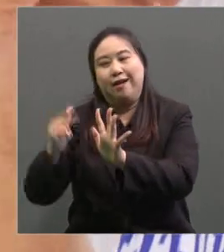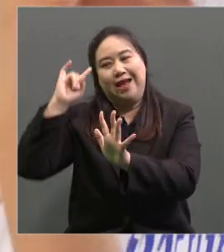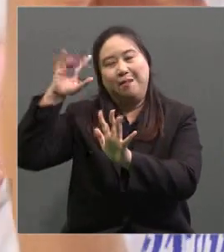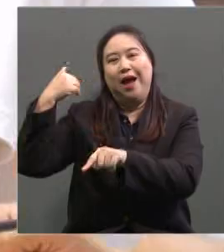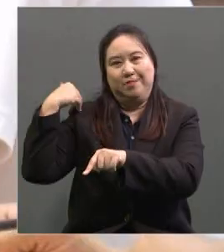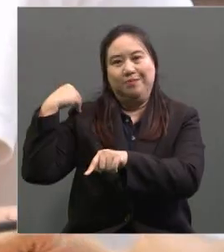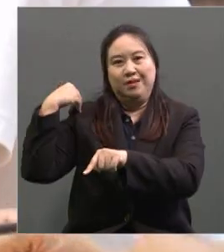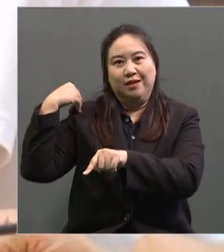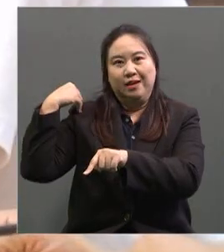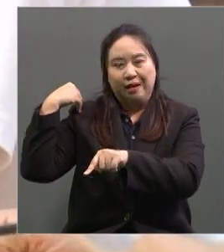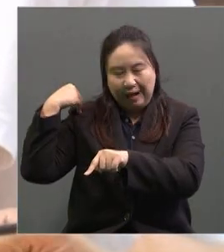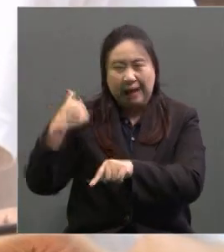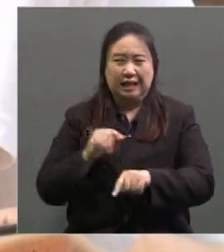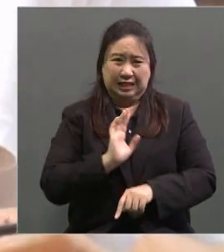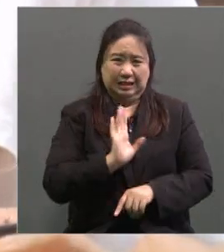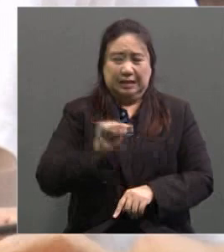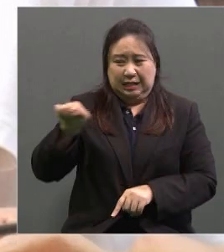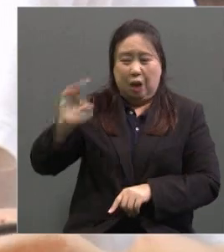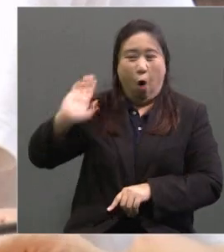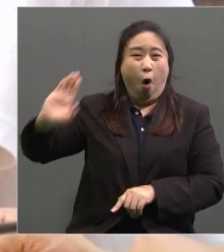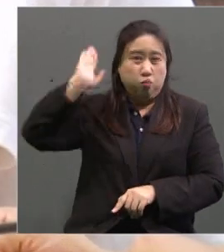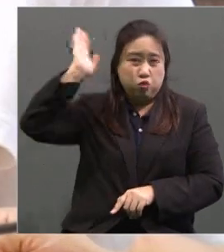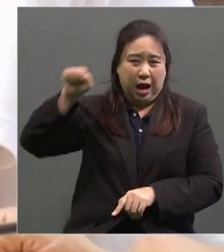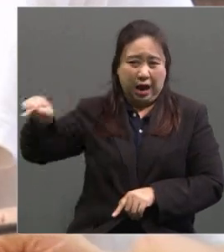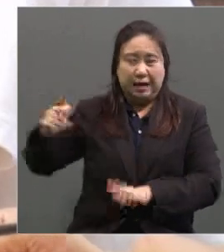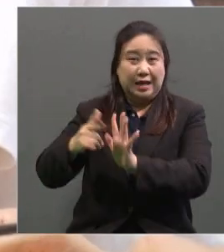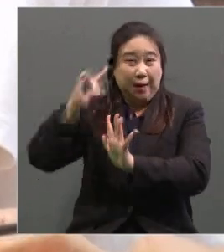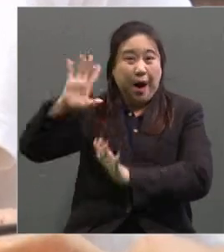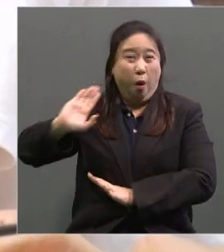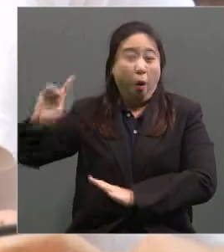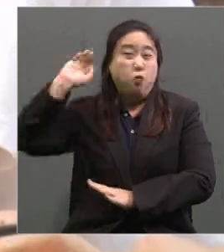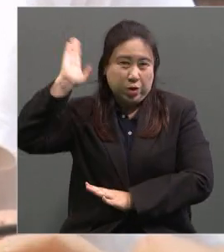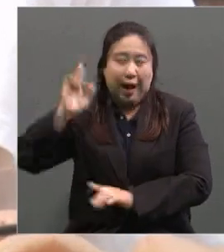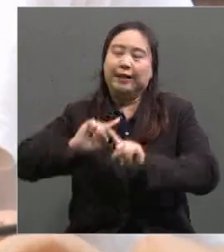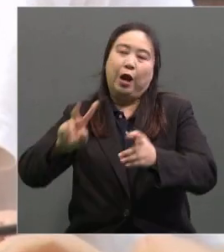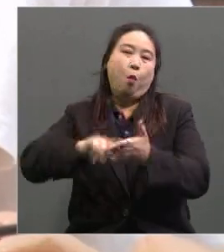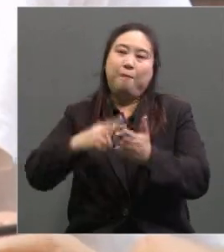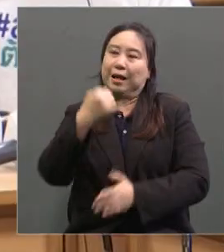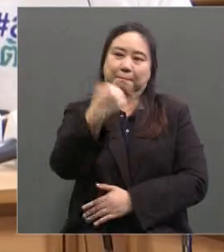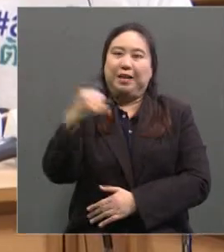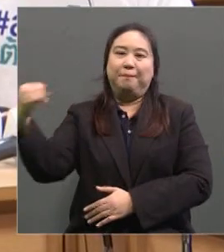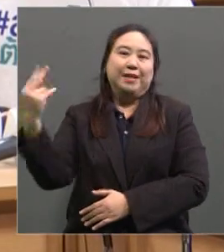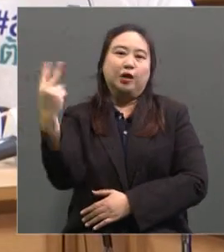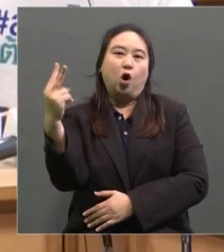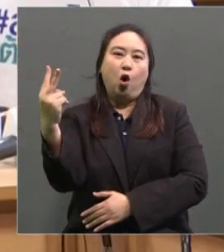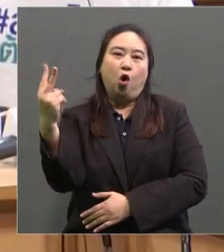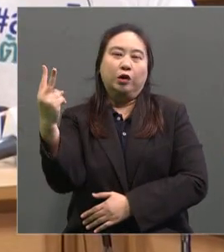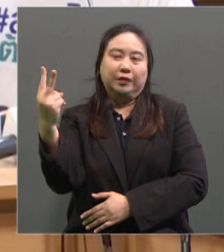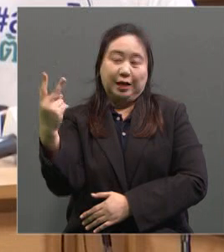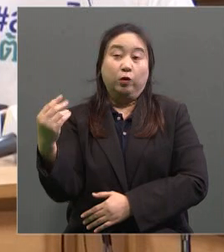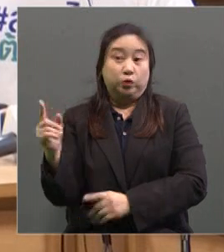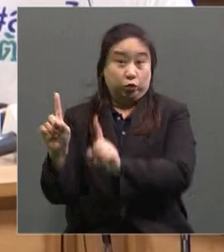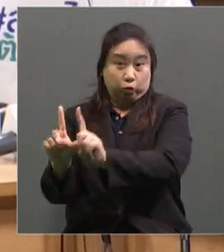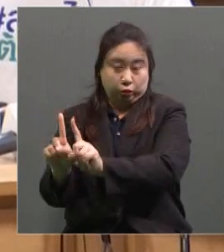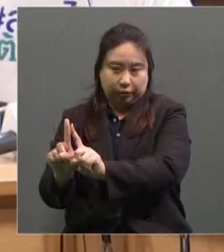ว่าแม้ของกลางจะเป็นของแฟนหนุ่มแต่ก็ถือเป็นความผิดร่วมกันหลังจากนั้นก็เลยพาทั้ง 2คนเนี่ยแยกขึ้นรถไปคนละ